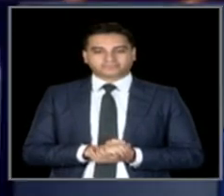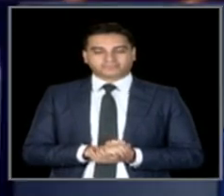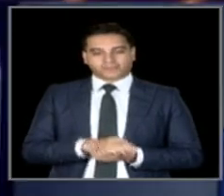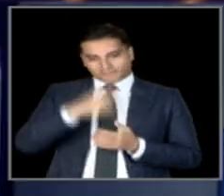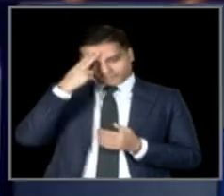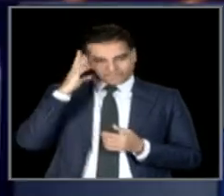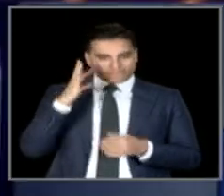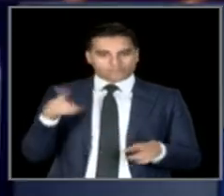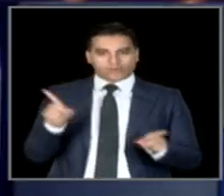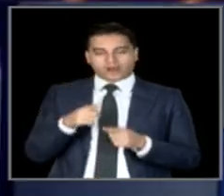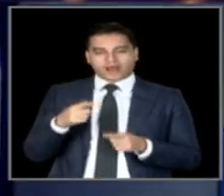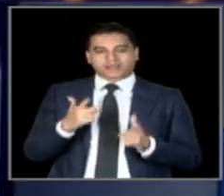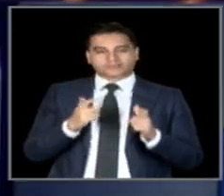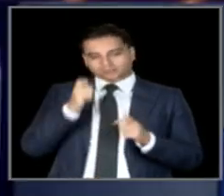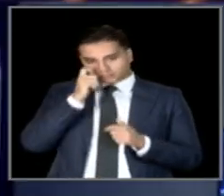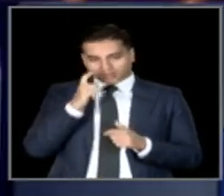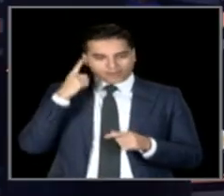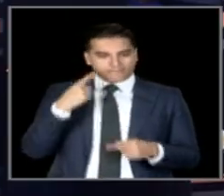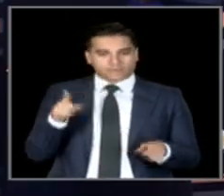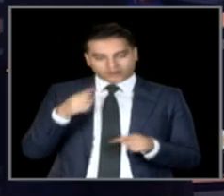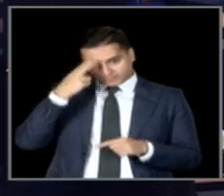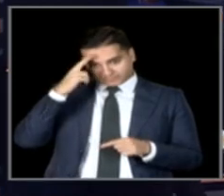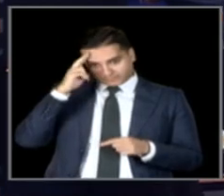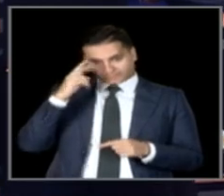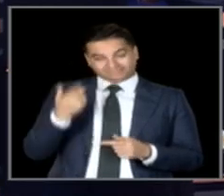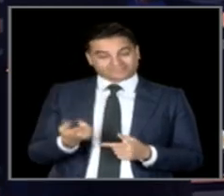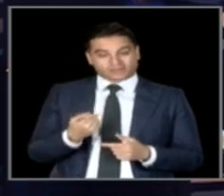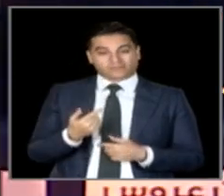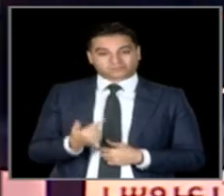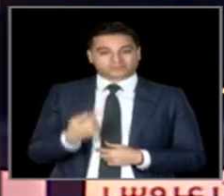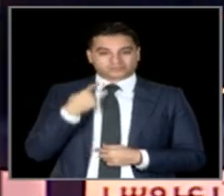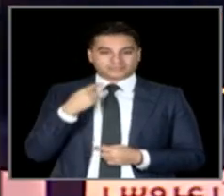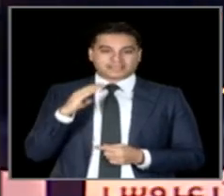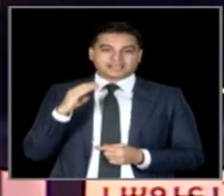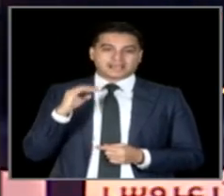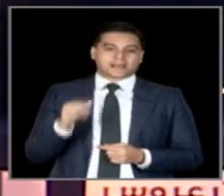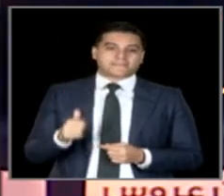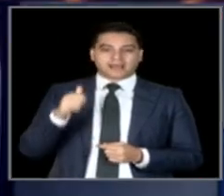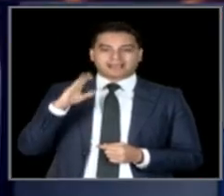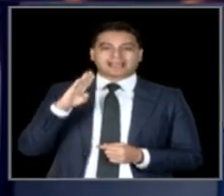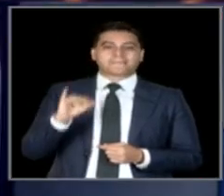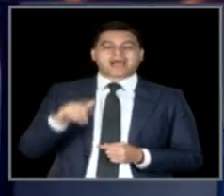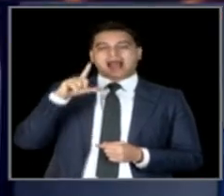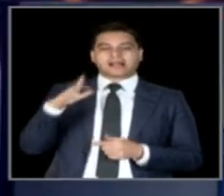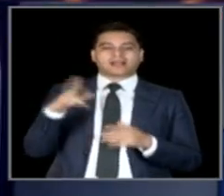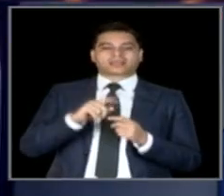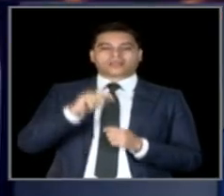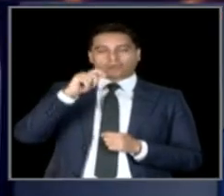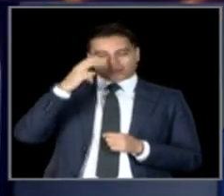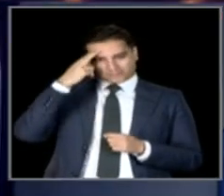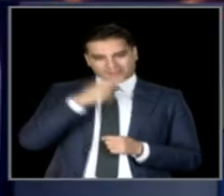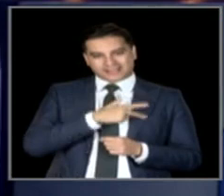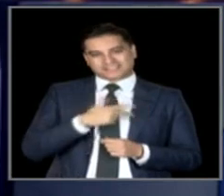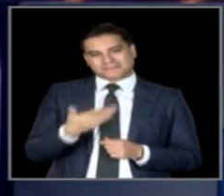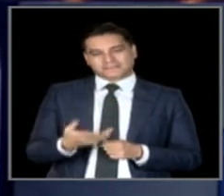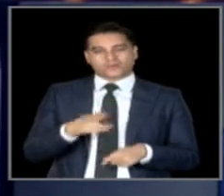من هو ملحن أغنية خلي السلاح صاحي؟ كمال الطويل. بالظبط كده، كمال الطويل. والسؤال التاسع، اللي